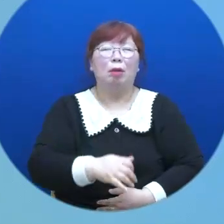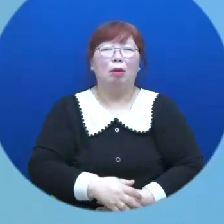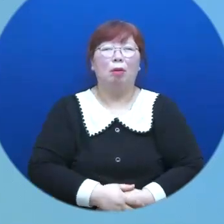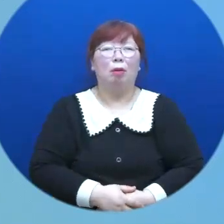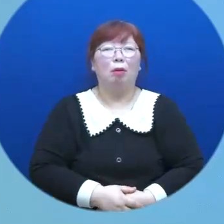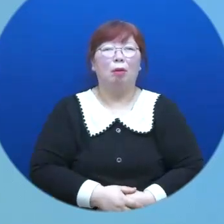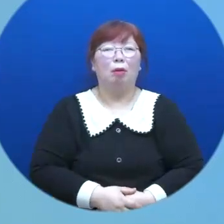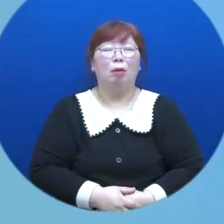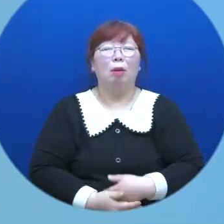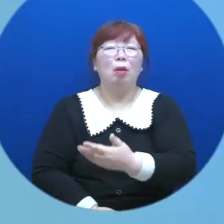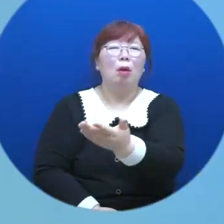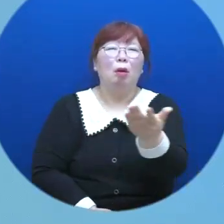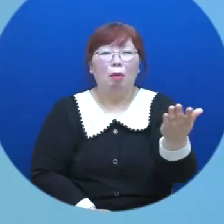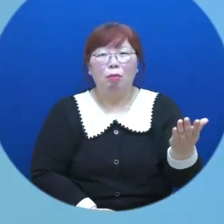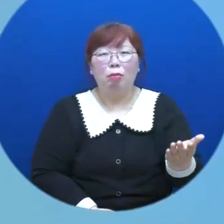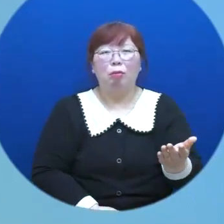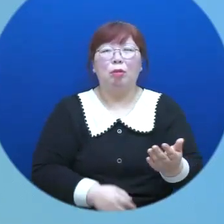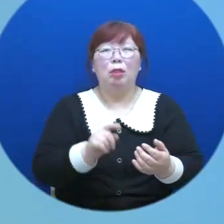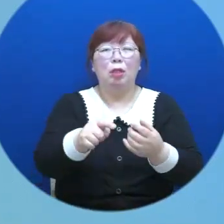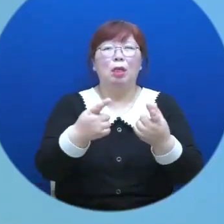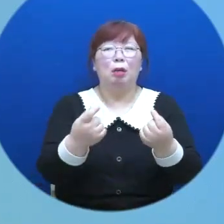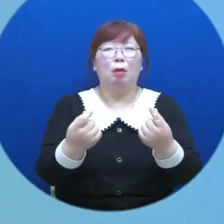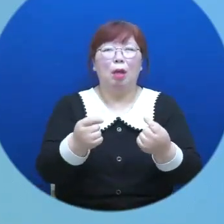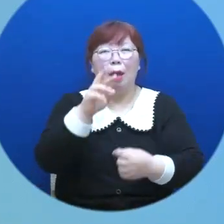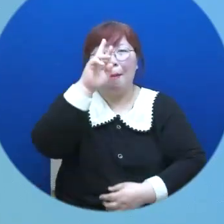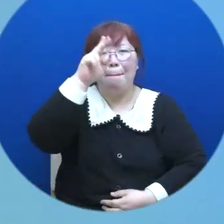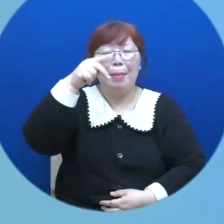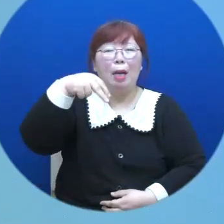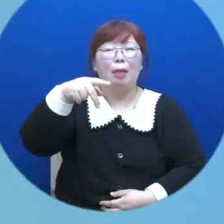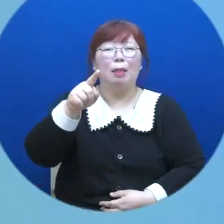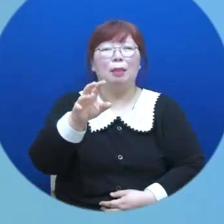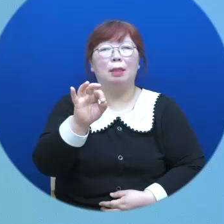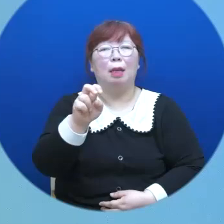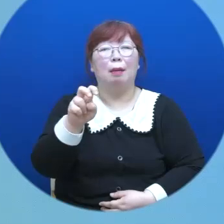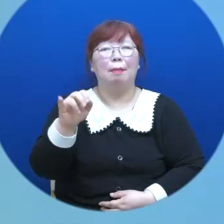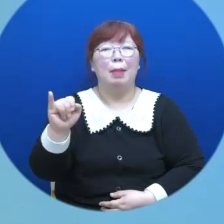여러분, 이분이 그와 같이 변화되어지는 결정적 이유가 있어요.